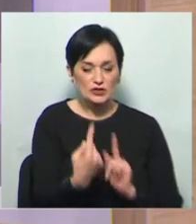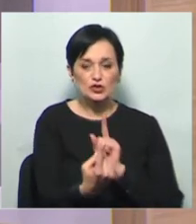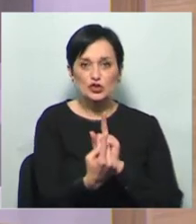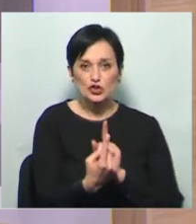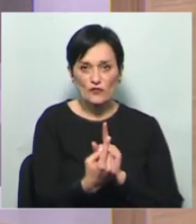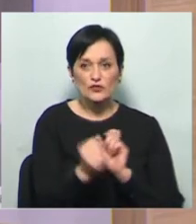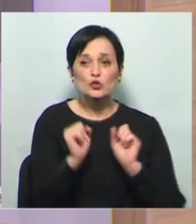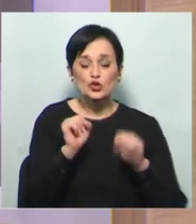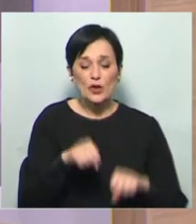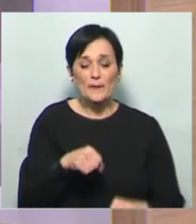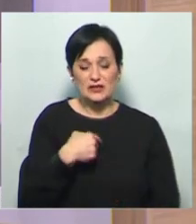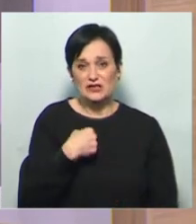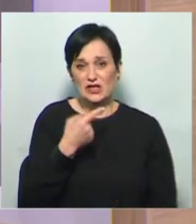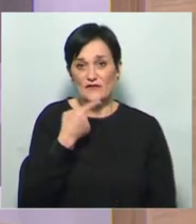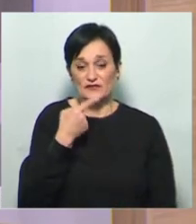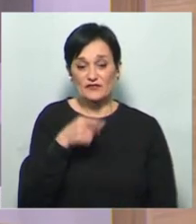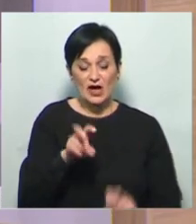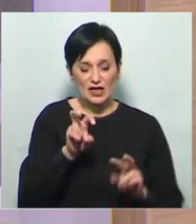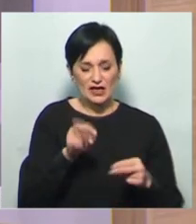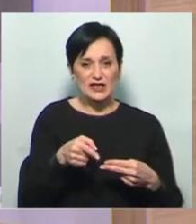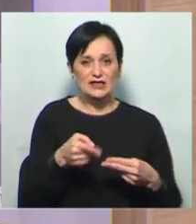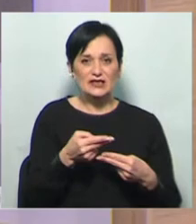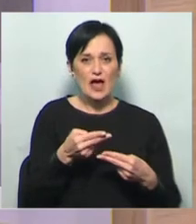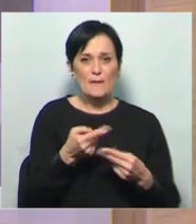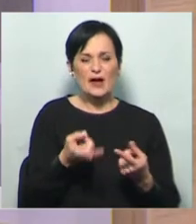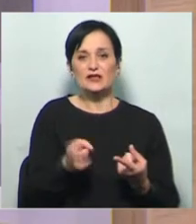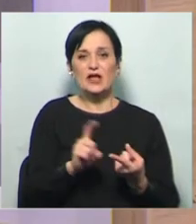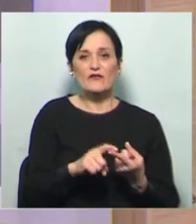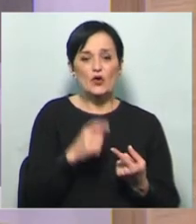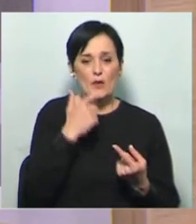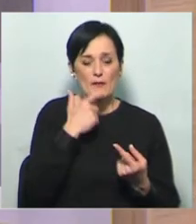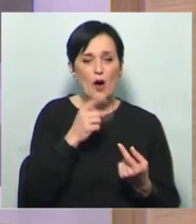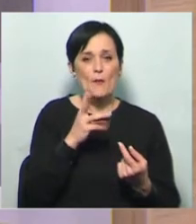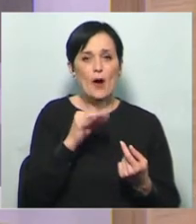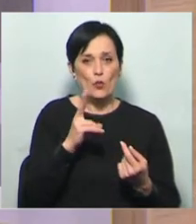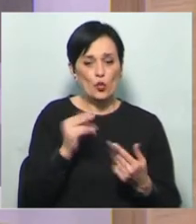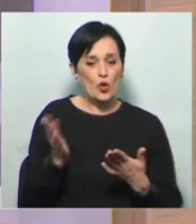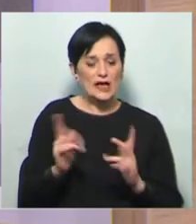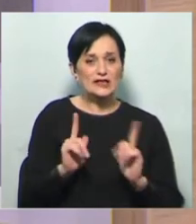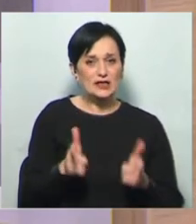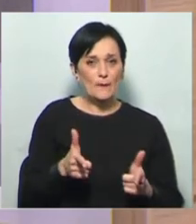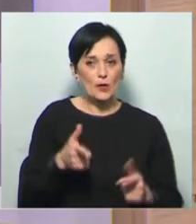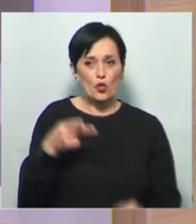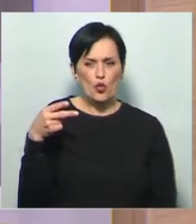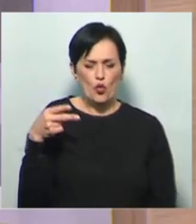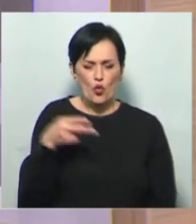და შემიძლია ვთქვა, რომ ამ თემასთან დაკავშირებით ბატონი მომკვდა ამეთანხმება